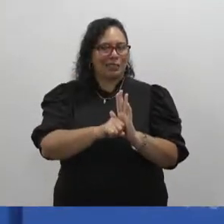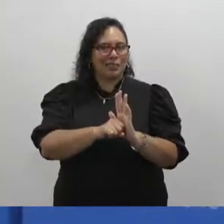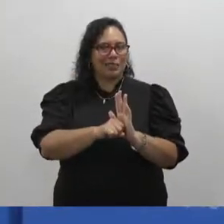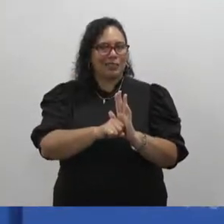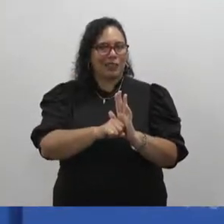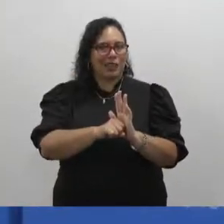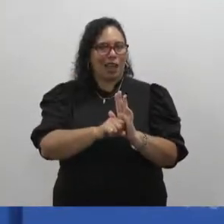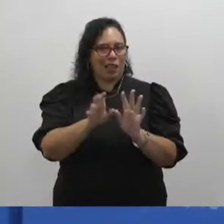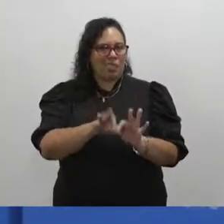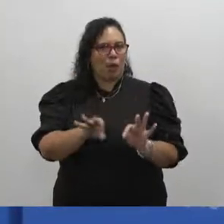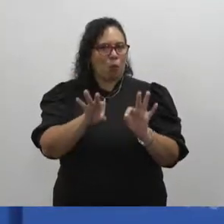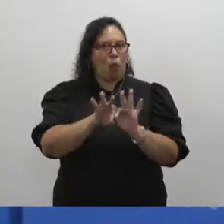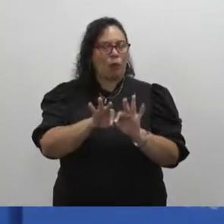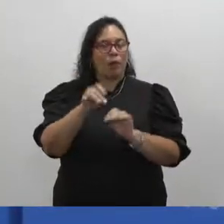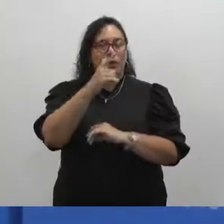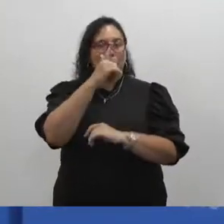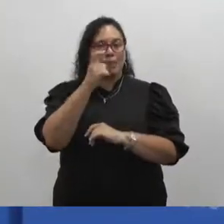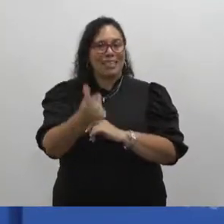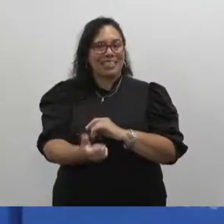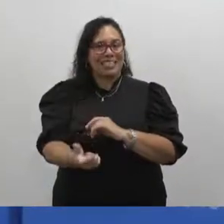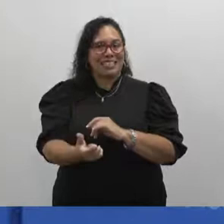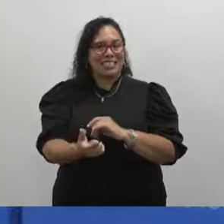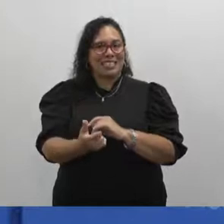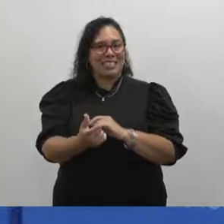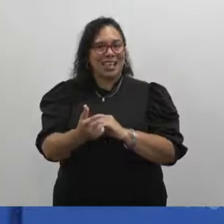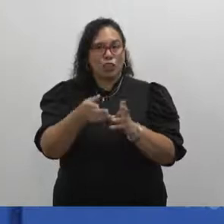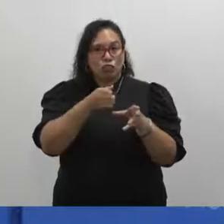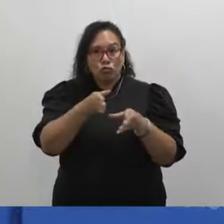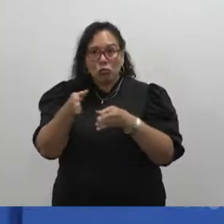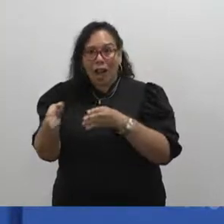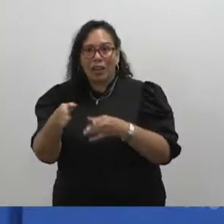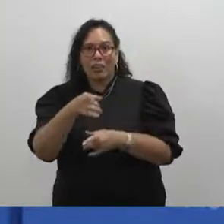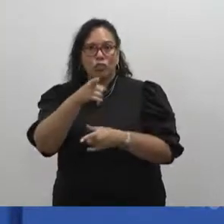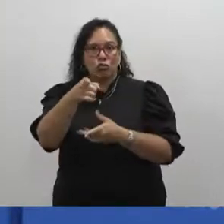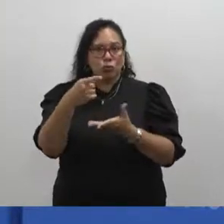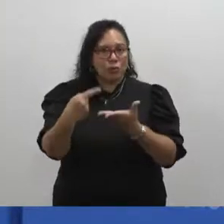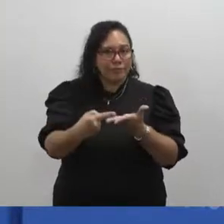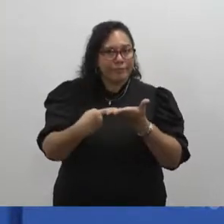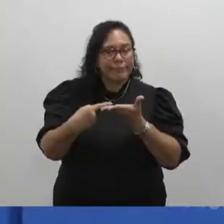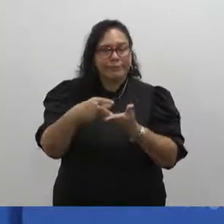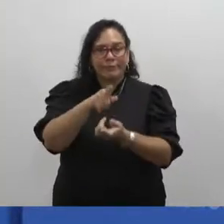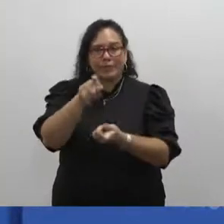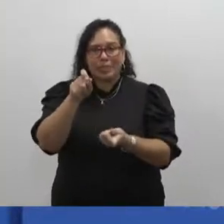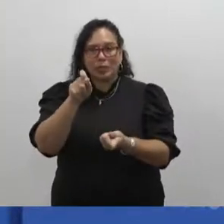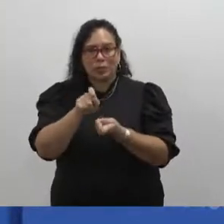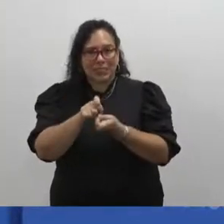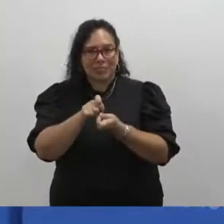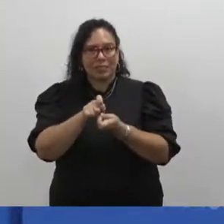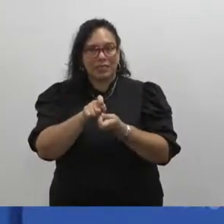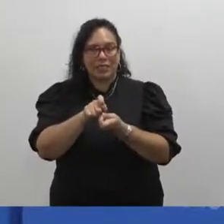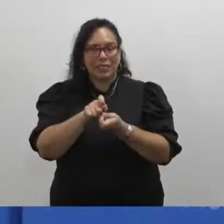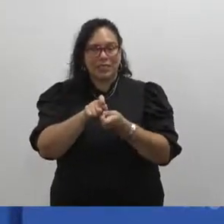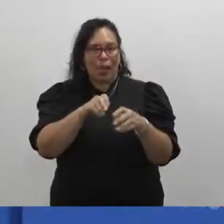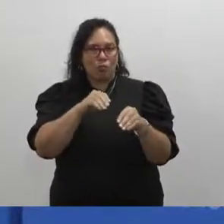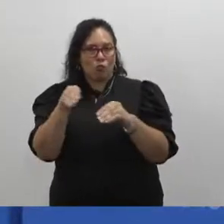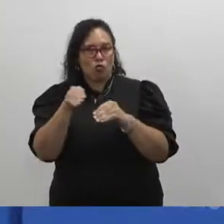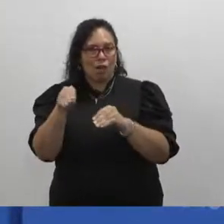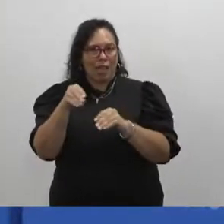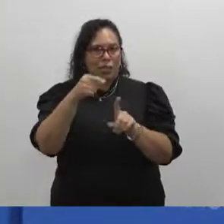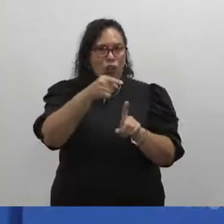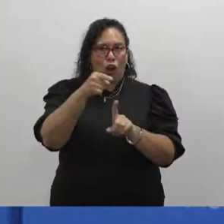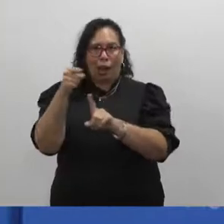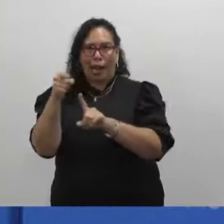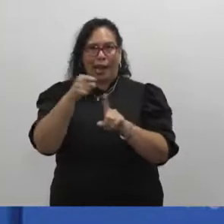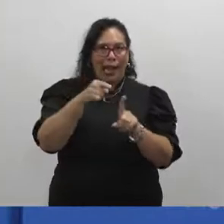bớt sân chia kịch căng mùi chấm nón đại dương ở trong thời sau từ tam pê và lia đại loạn kỳ bản đã chun